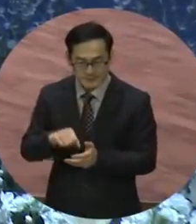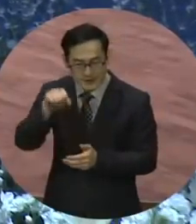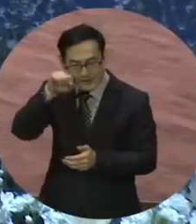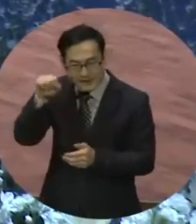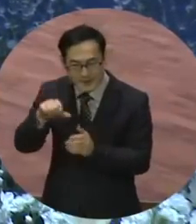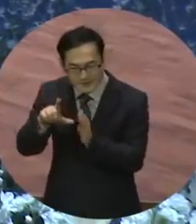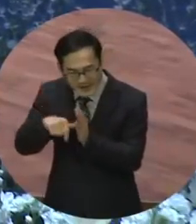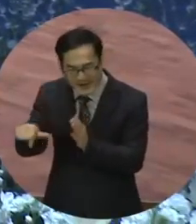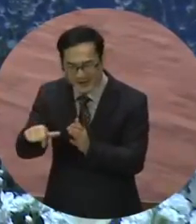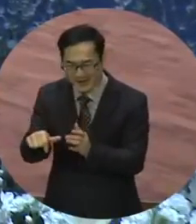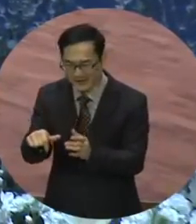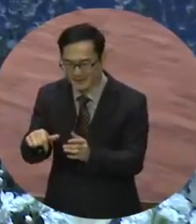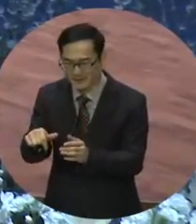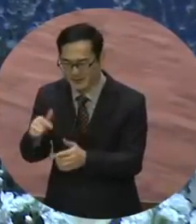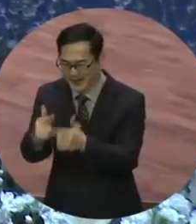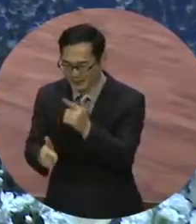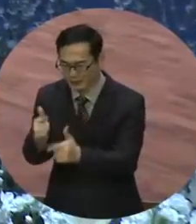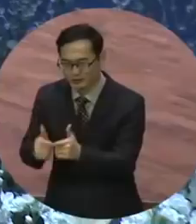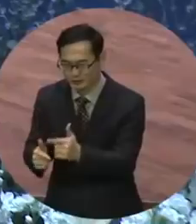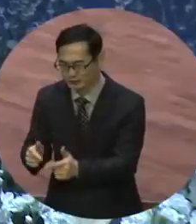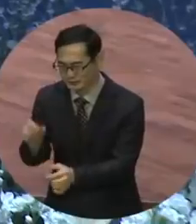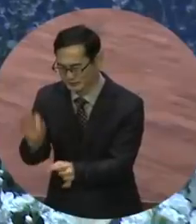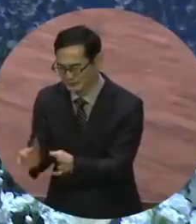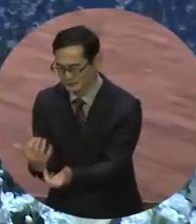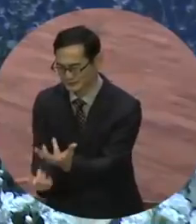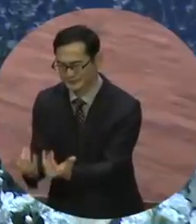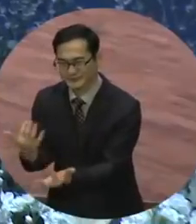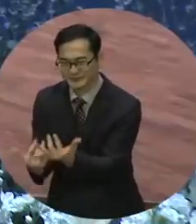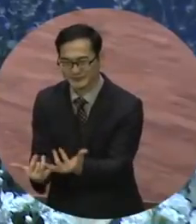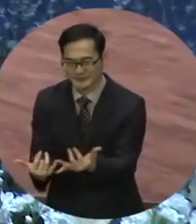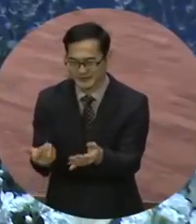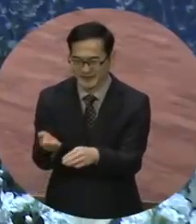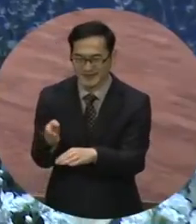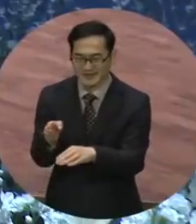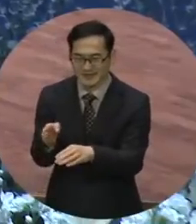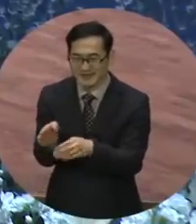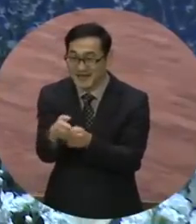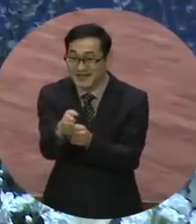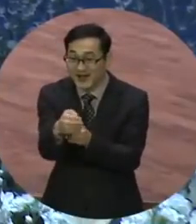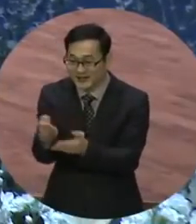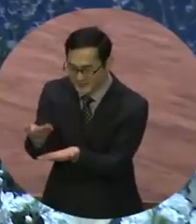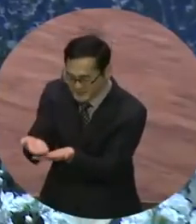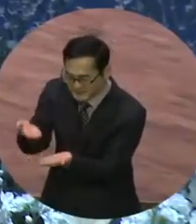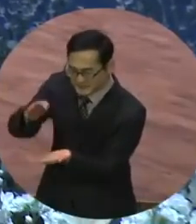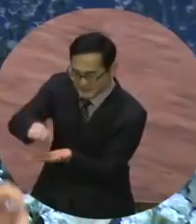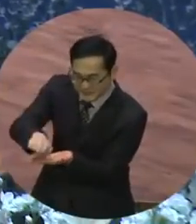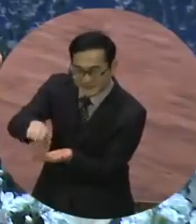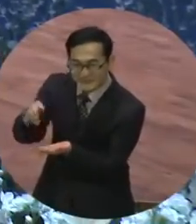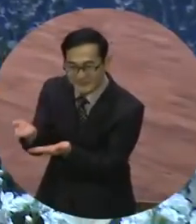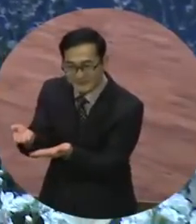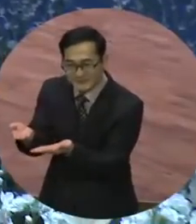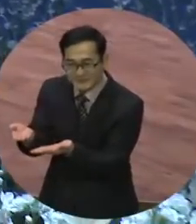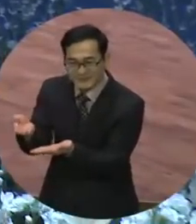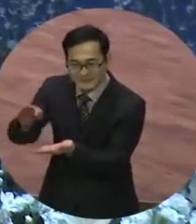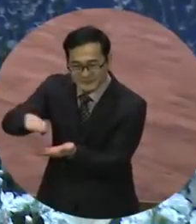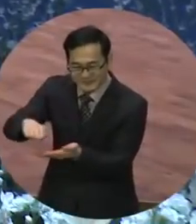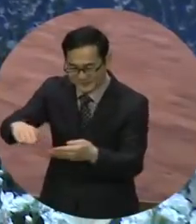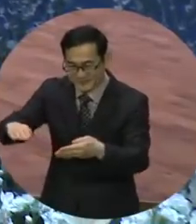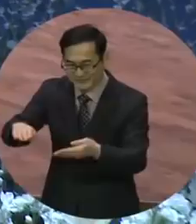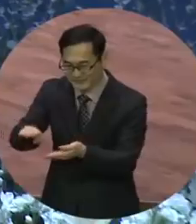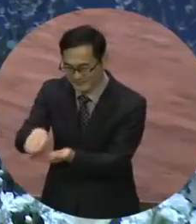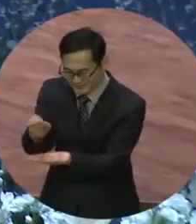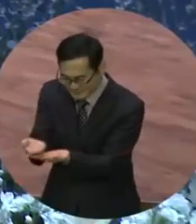피워놓고 이제 생선을 굽고 떡을 가져와서 이 제자들을 위해서 식탁을 딱